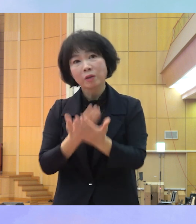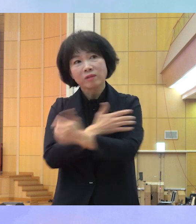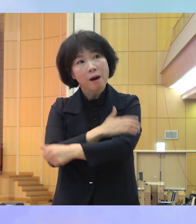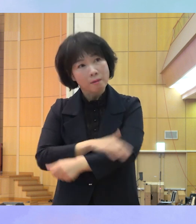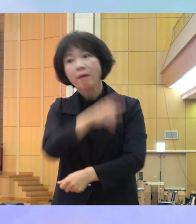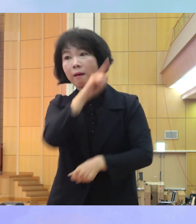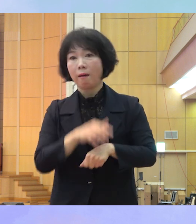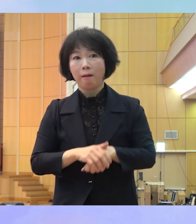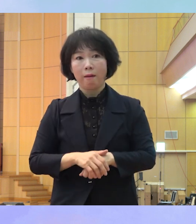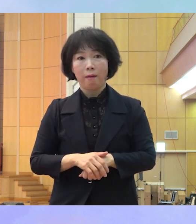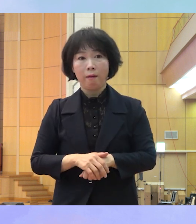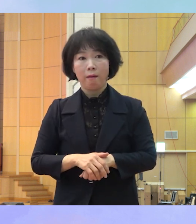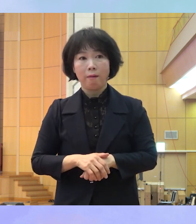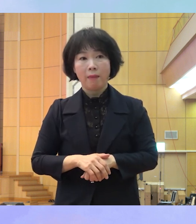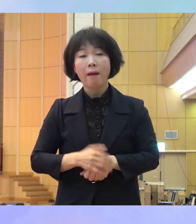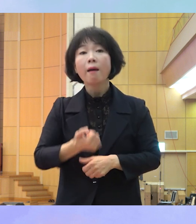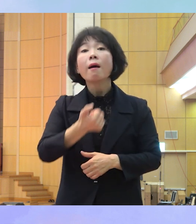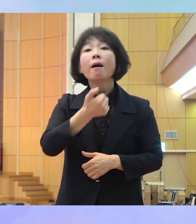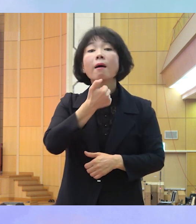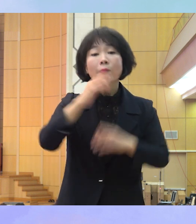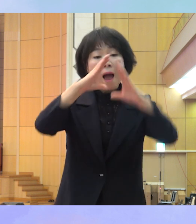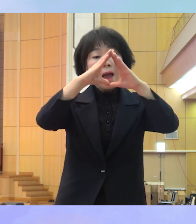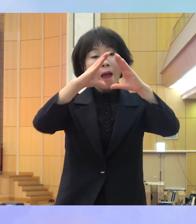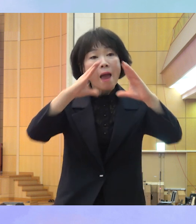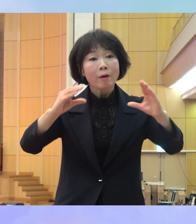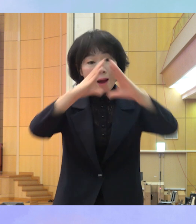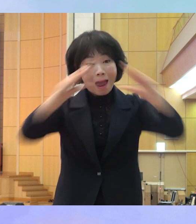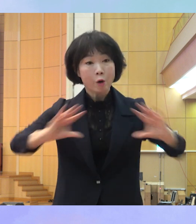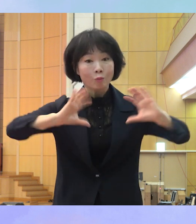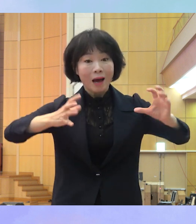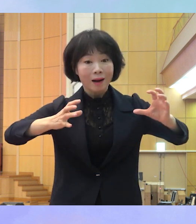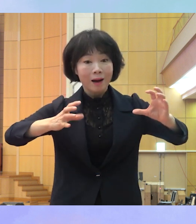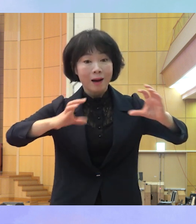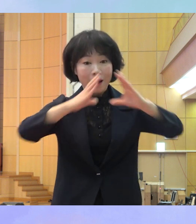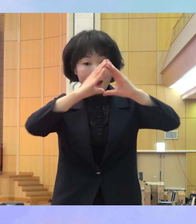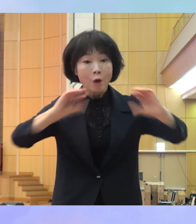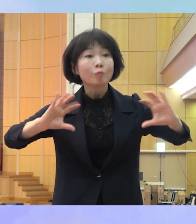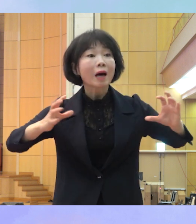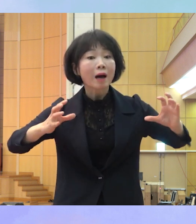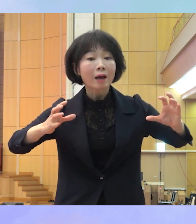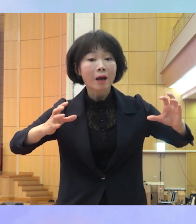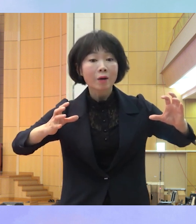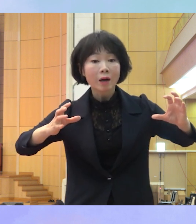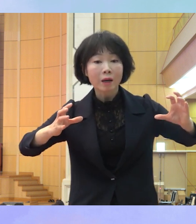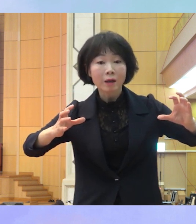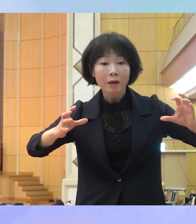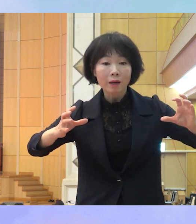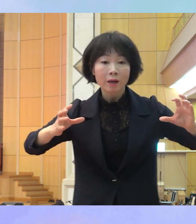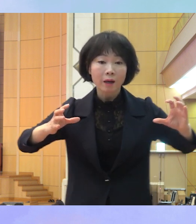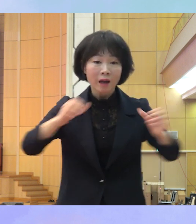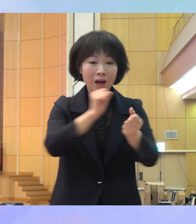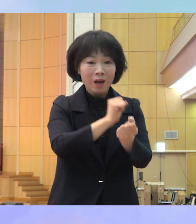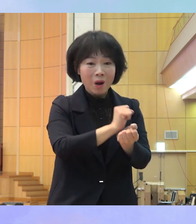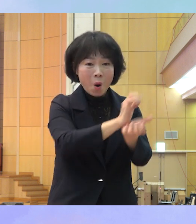보니까 잠언서에 보니까 애굽 나라의 화문요, 꽃이